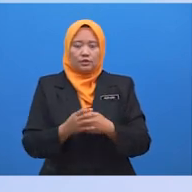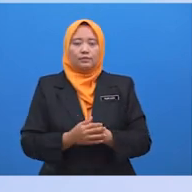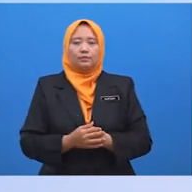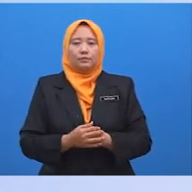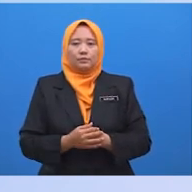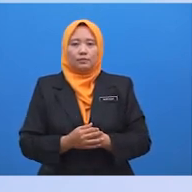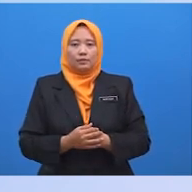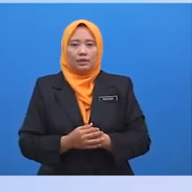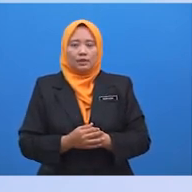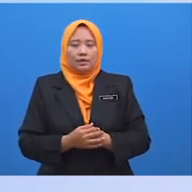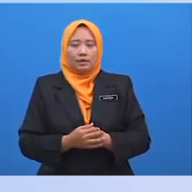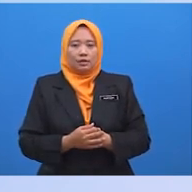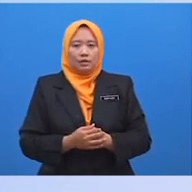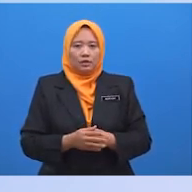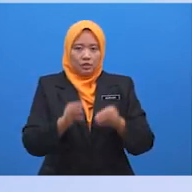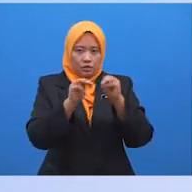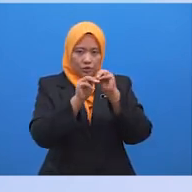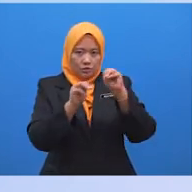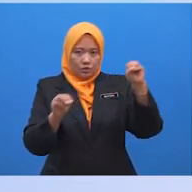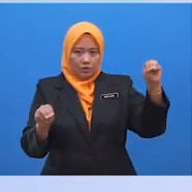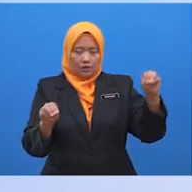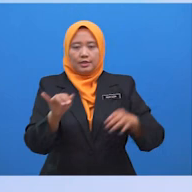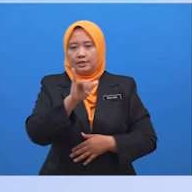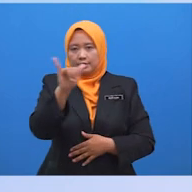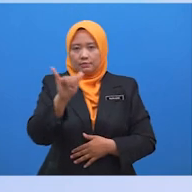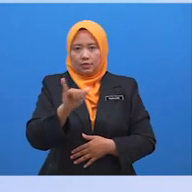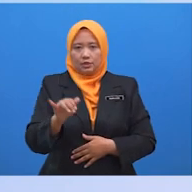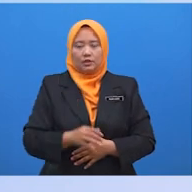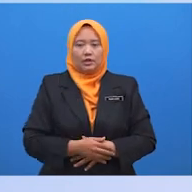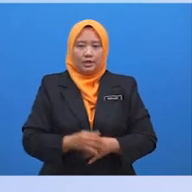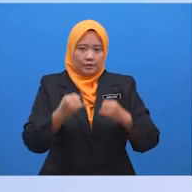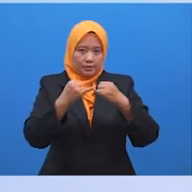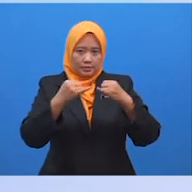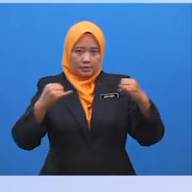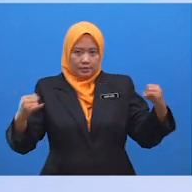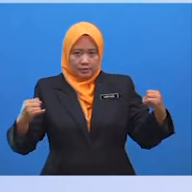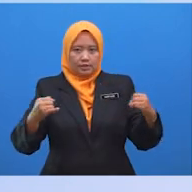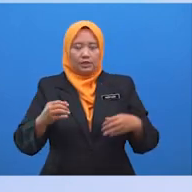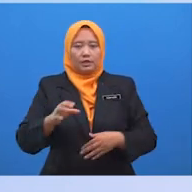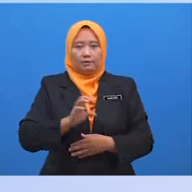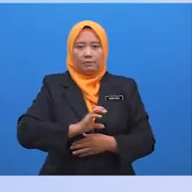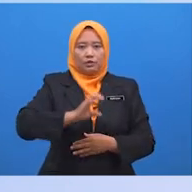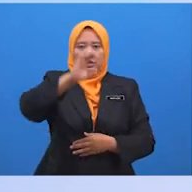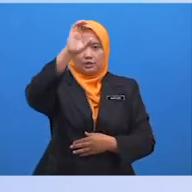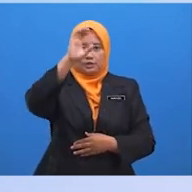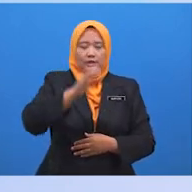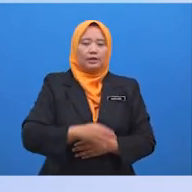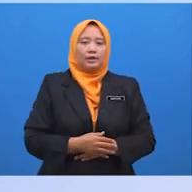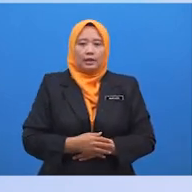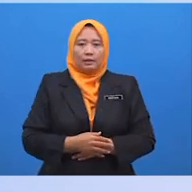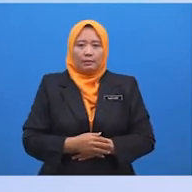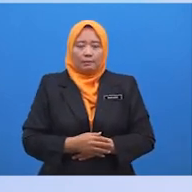lurus adalah sama dengan jarak mencancang bahagi jarak mengufuk.